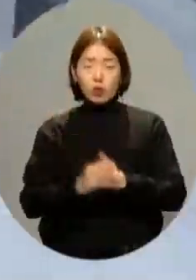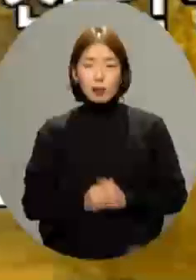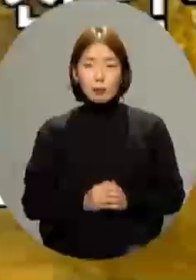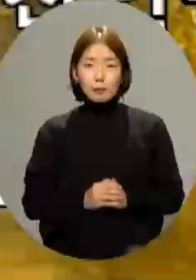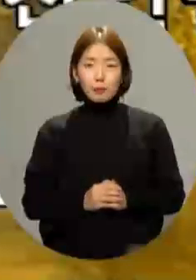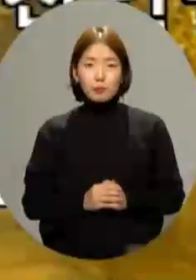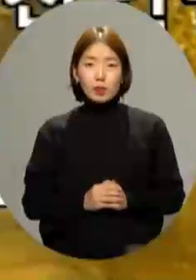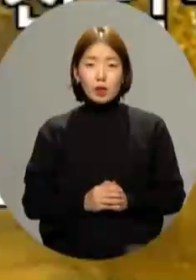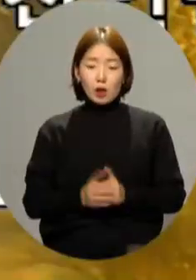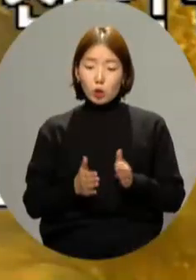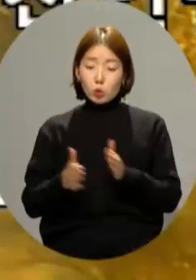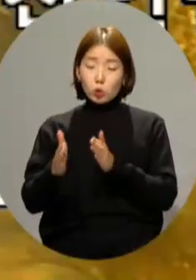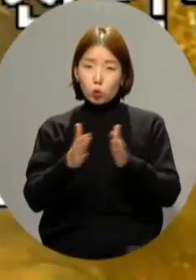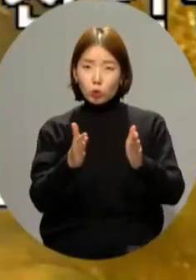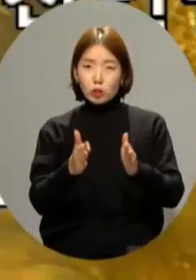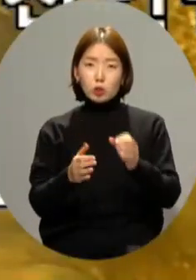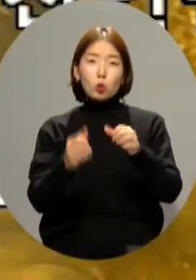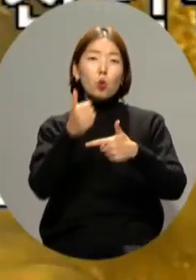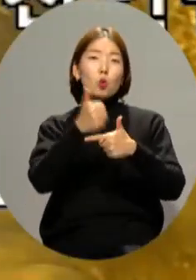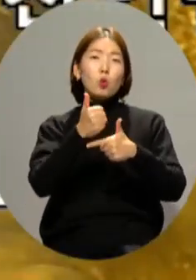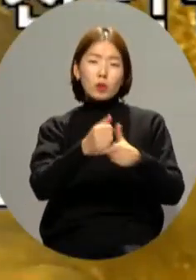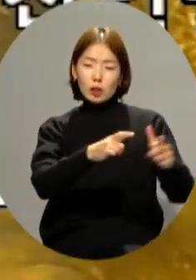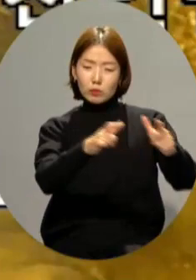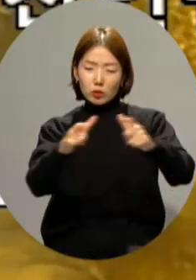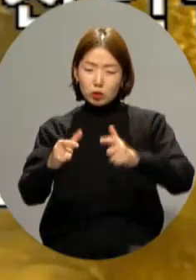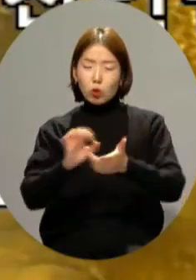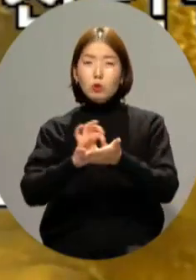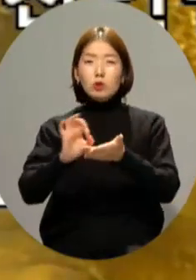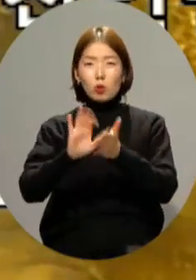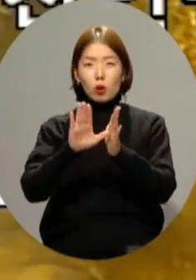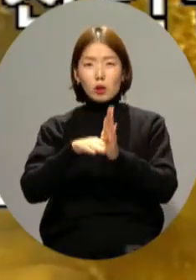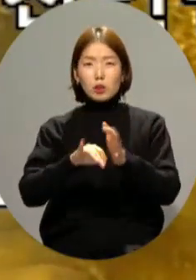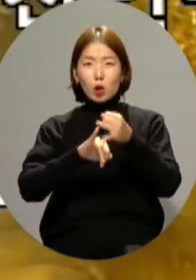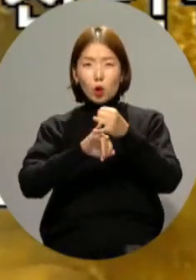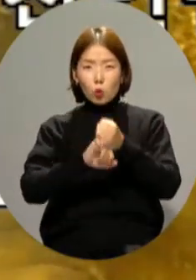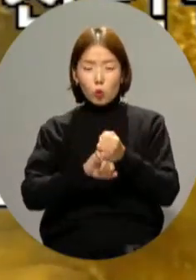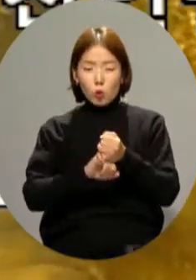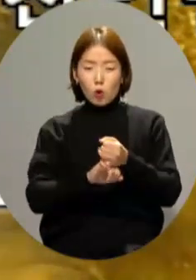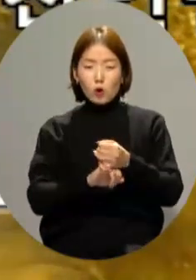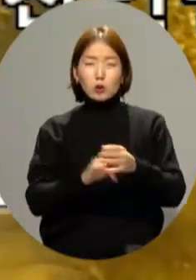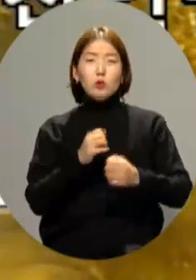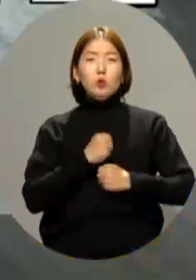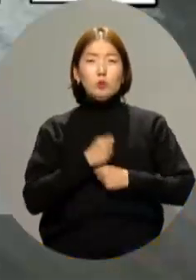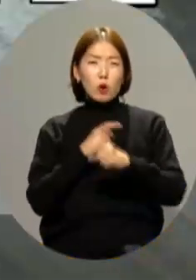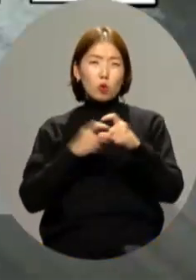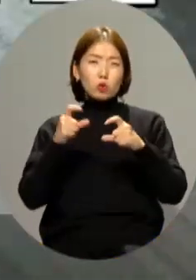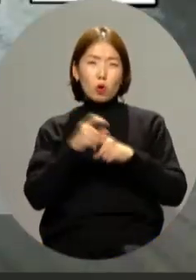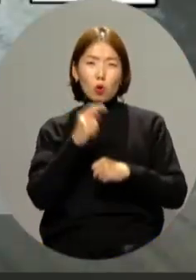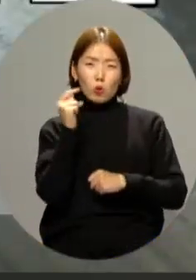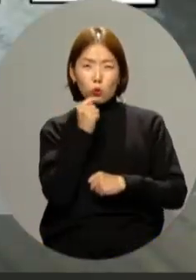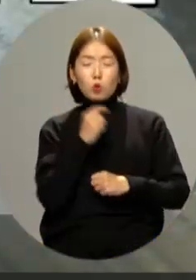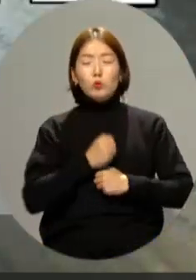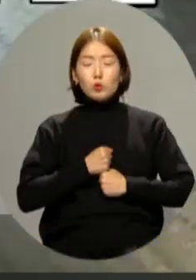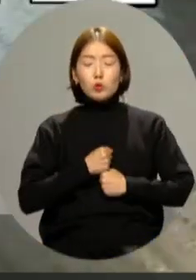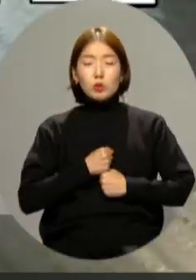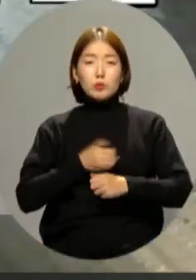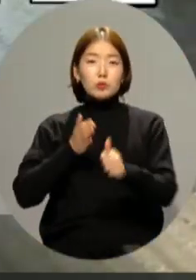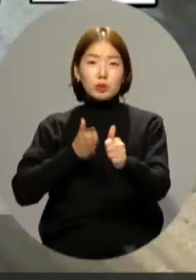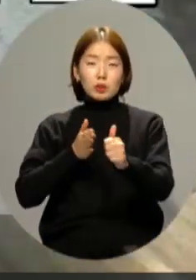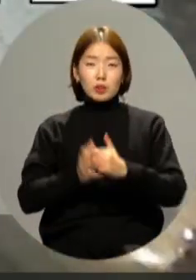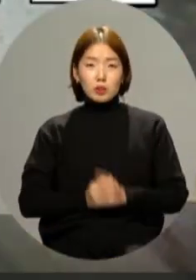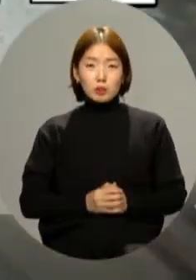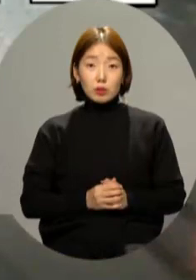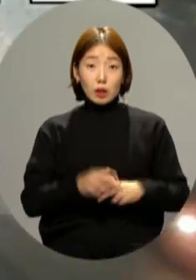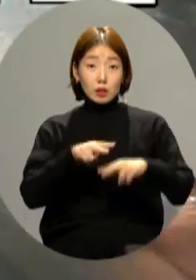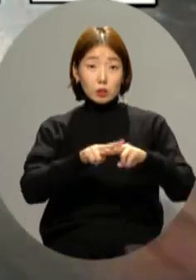가운데 한국도로공사는 호남 지역 고속도로 이용 시에는 반드시 월동장구를 갖고 각별히 주의하도록 당부했습니다.